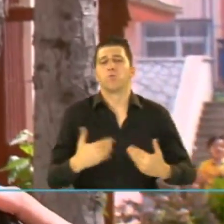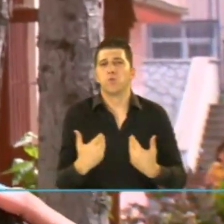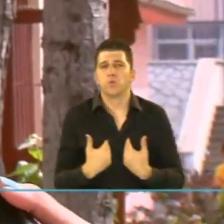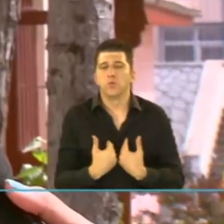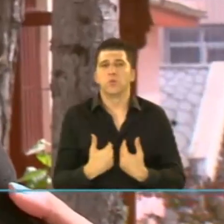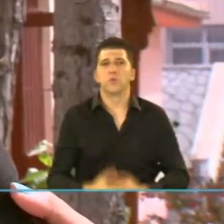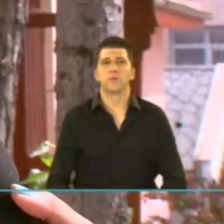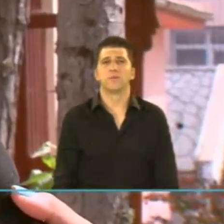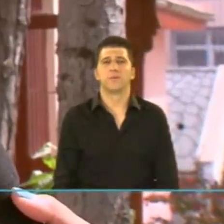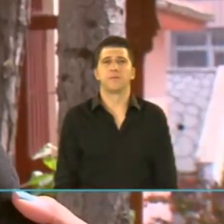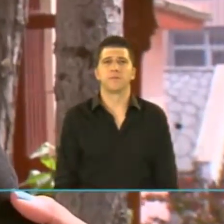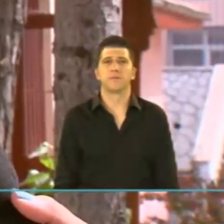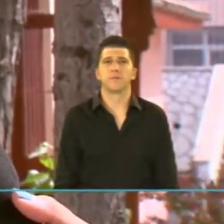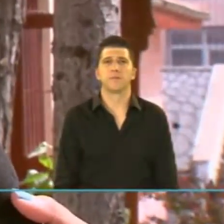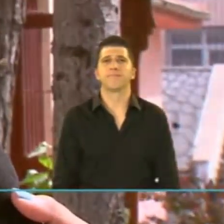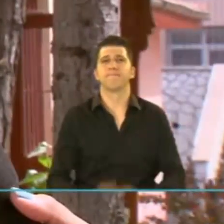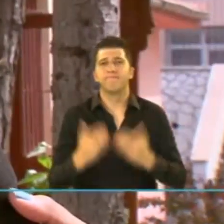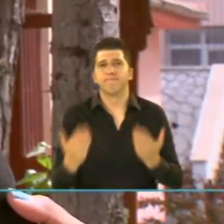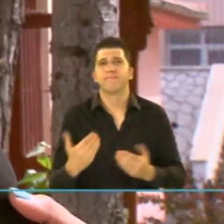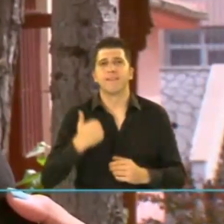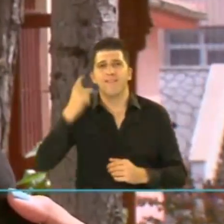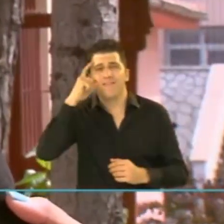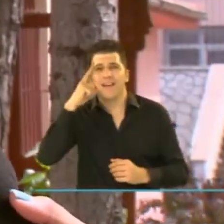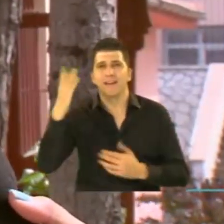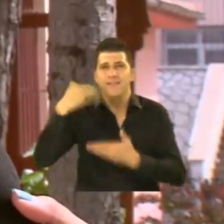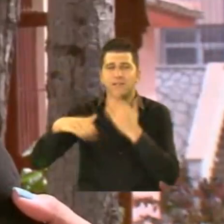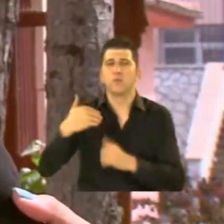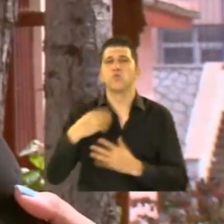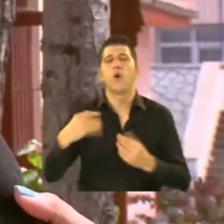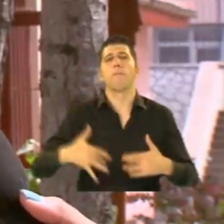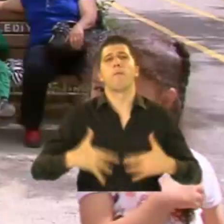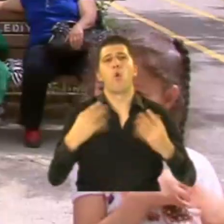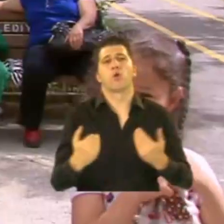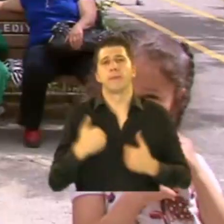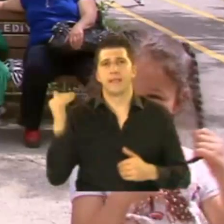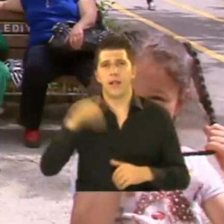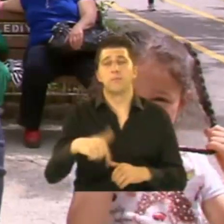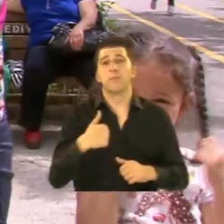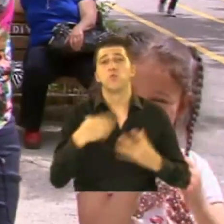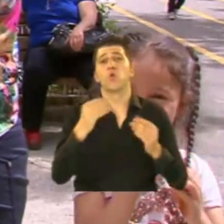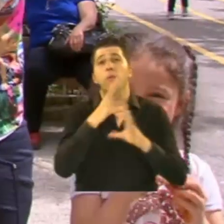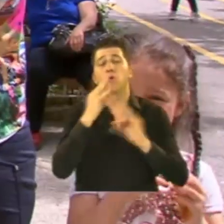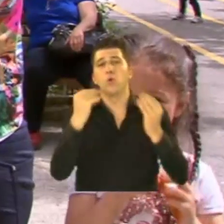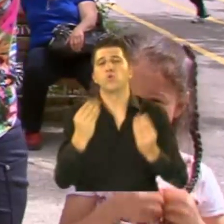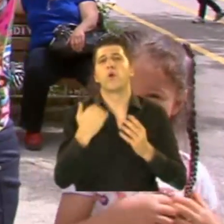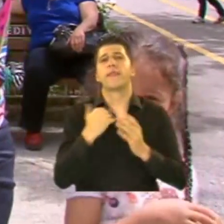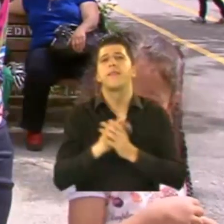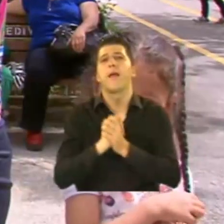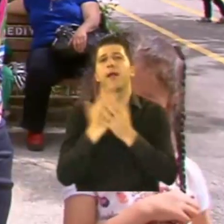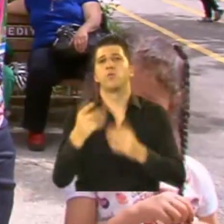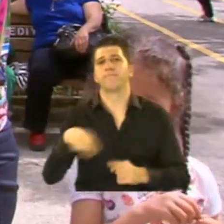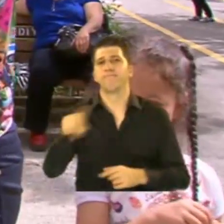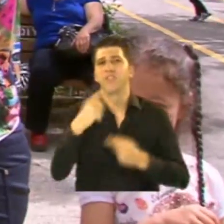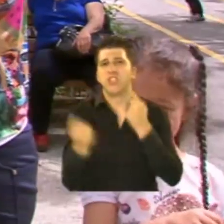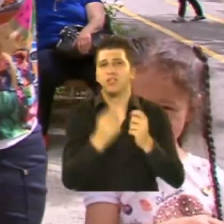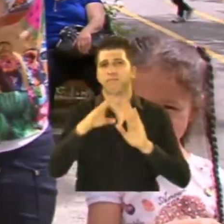memnunuz. Yani hani tavsiye üzerine geldim ama çok memnun kaldım. Biz de çok mutlu olduk. Çok tebrik ediyoruz